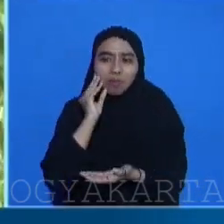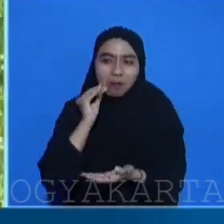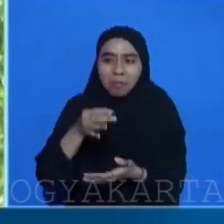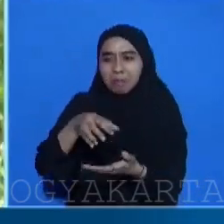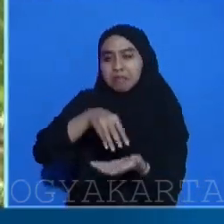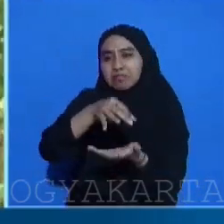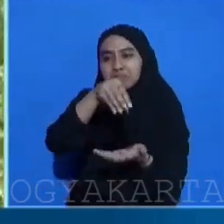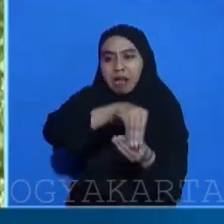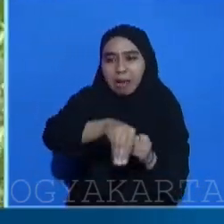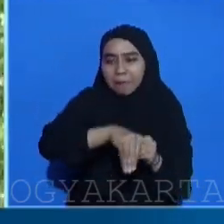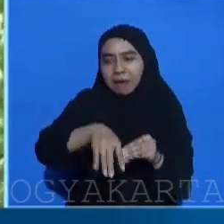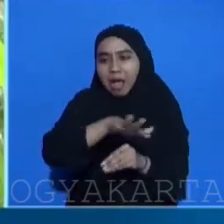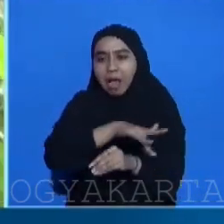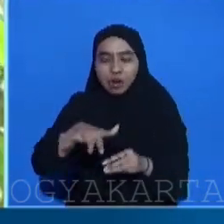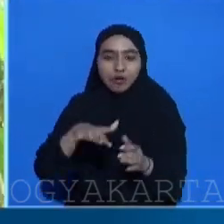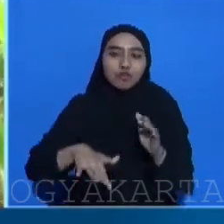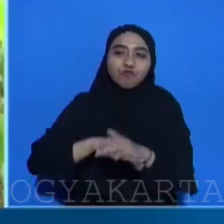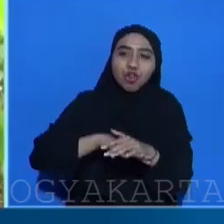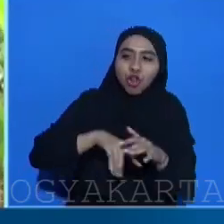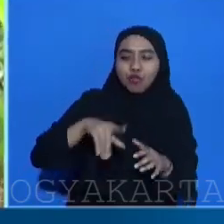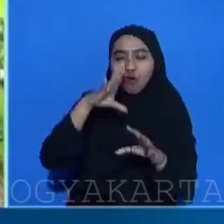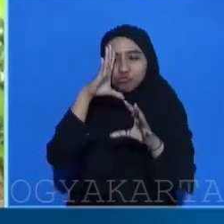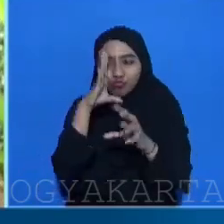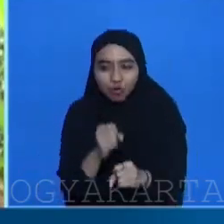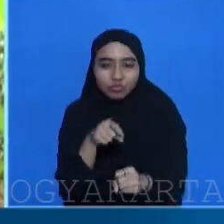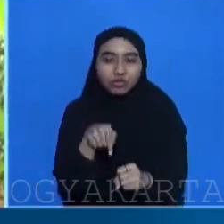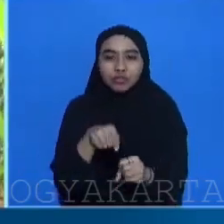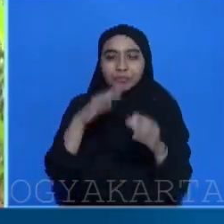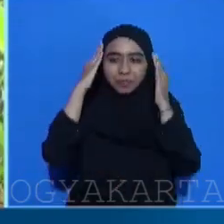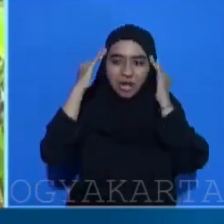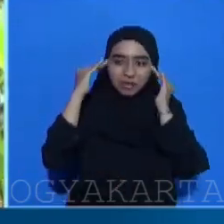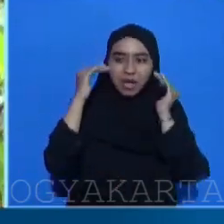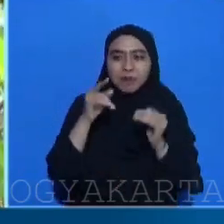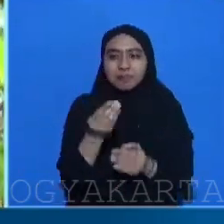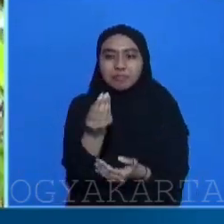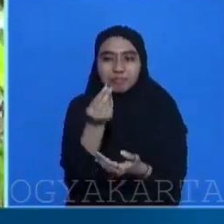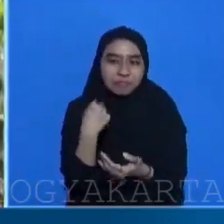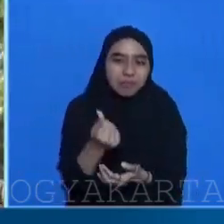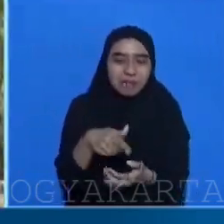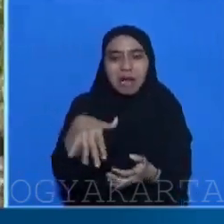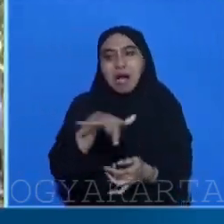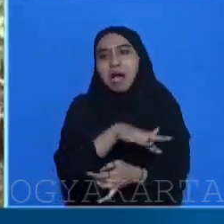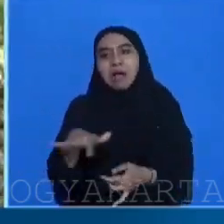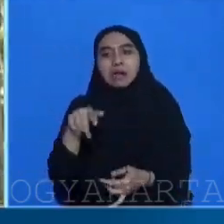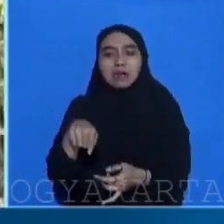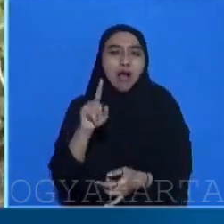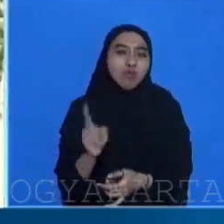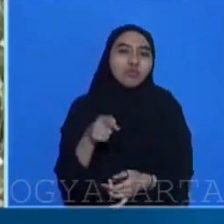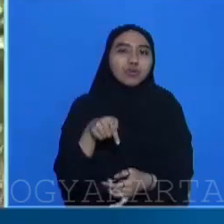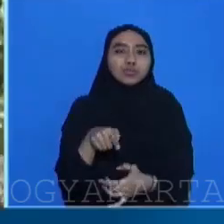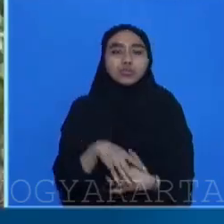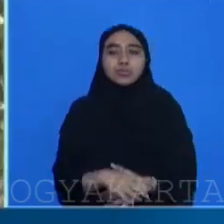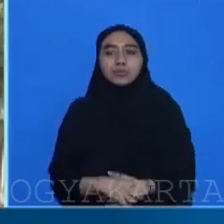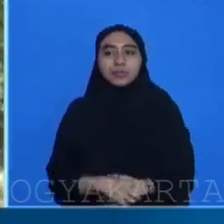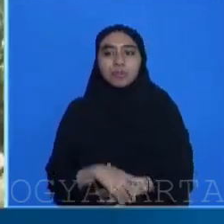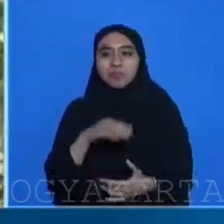perhatian serius petani petani di wilayah ini harus membeli air saat bertani di musim kemarau dengan